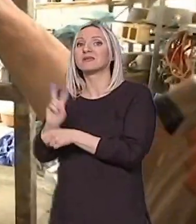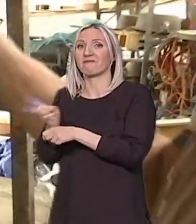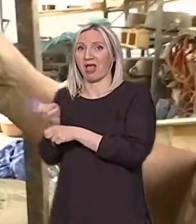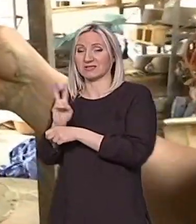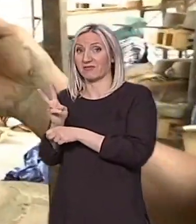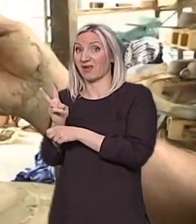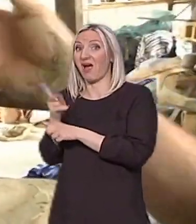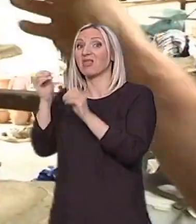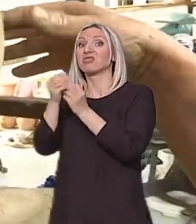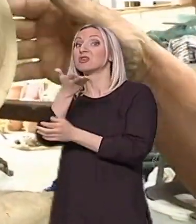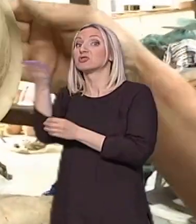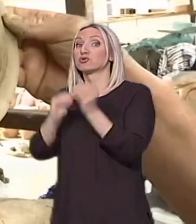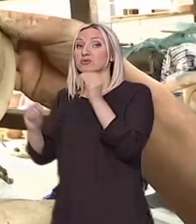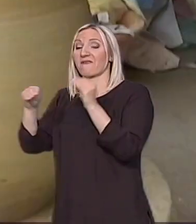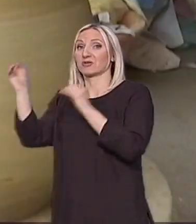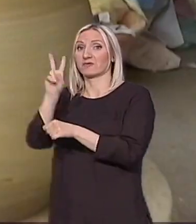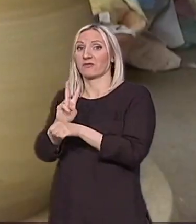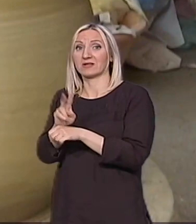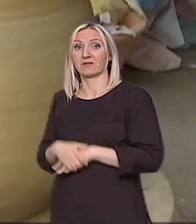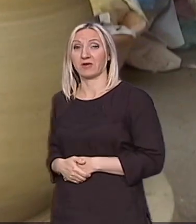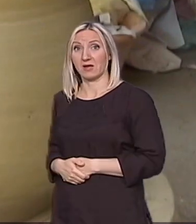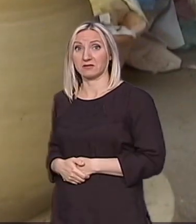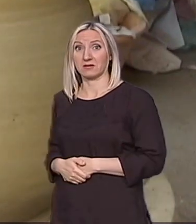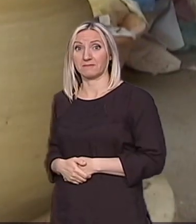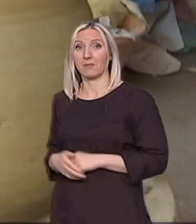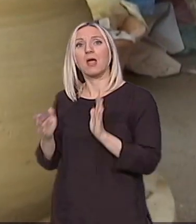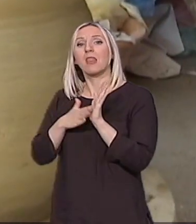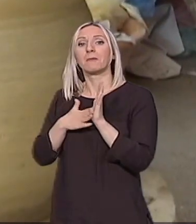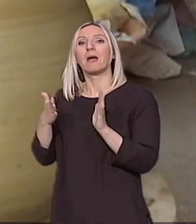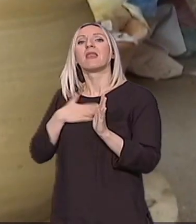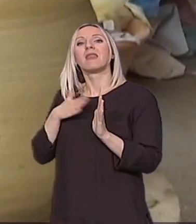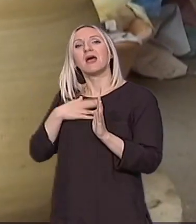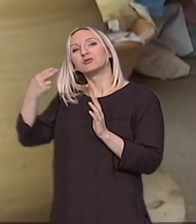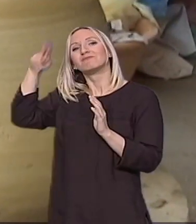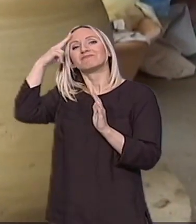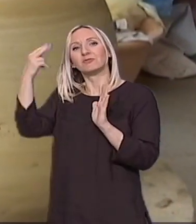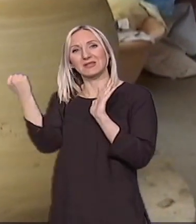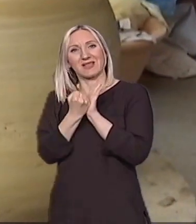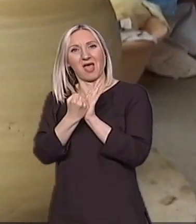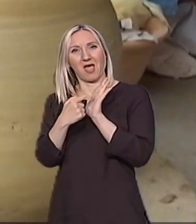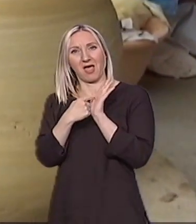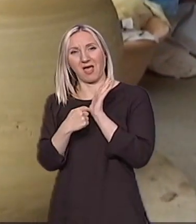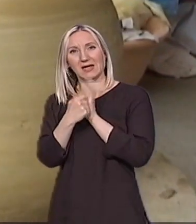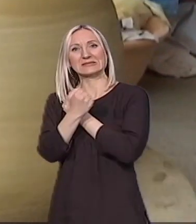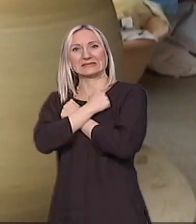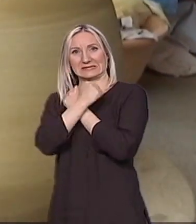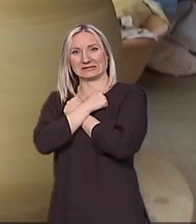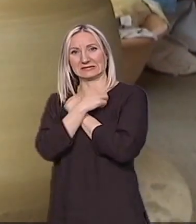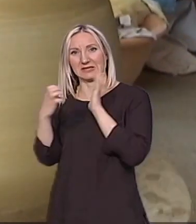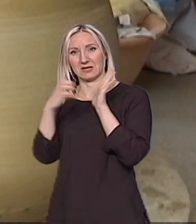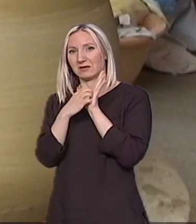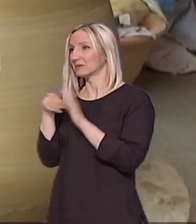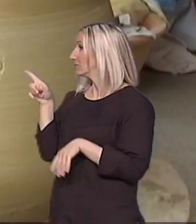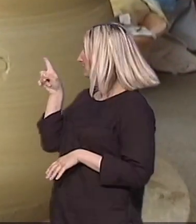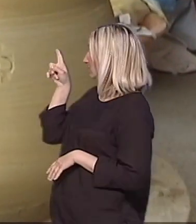falsifikatima kojih je na tržištu sve više. Ovo je, na primjer, naš zaštitni znak. Znači, će se vidjeti o Z.